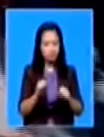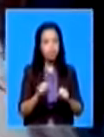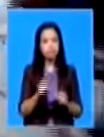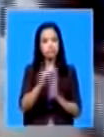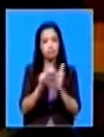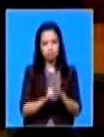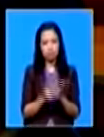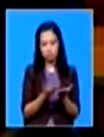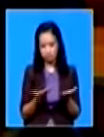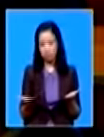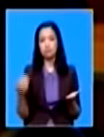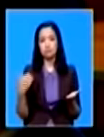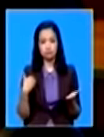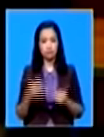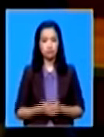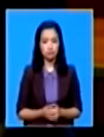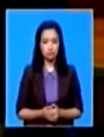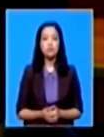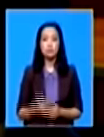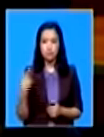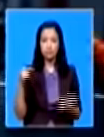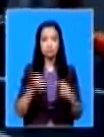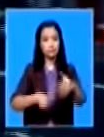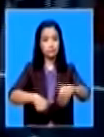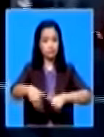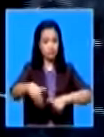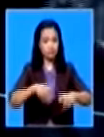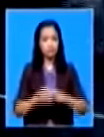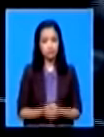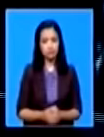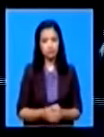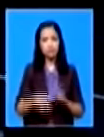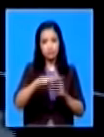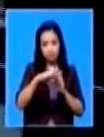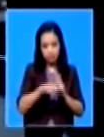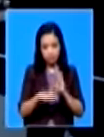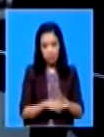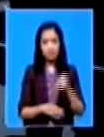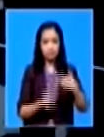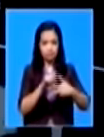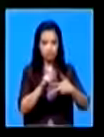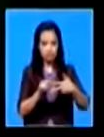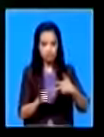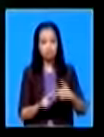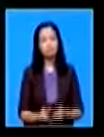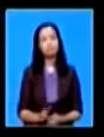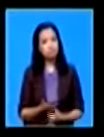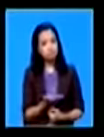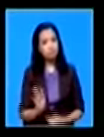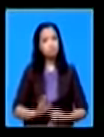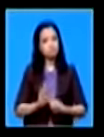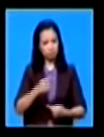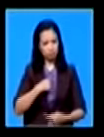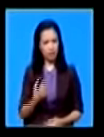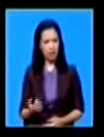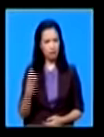ฎหมายเหล่านี้ไม่ได้ออกง่ายๆนะมันมีผลกระทบกับประชาชนเพราะนั้นต้องไปสามวาระถกแถลงกันนานกว่าจะออกได้นะเนี่ยแสดงเห็นว่าผมไม่ใช่อำ